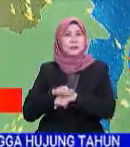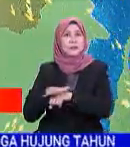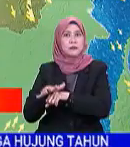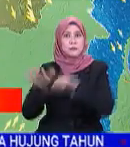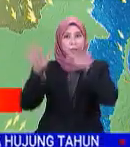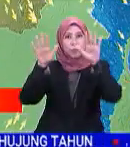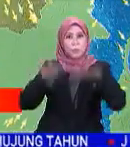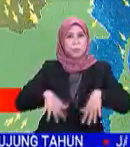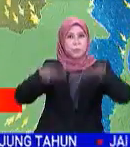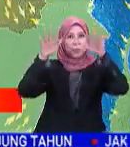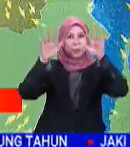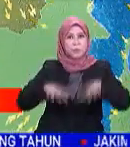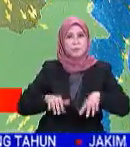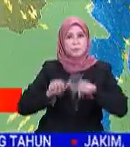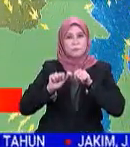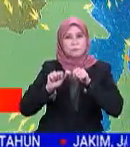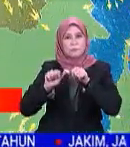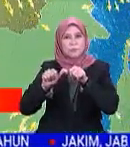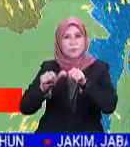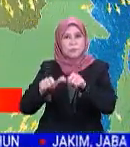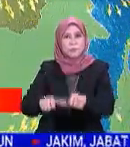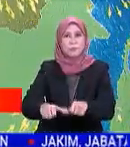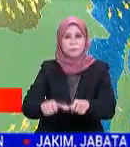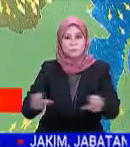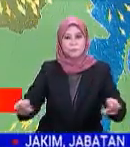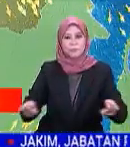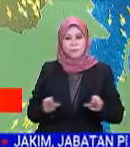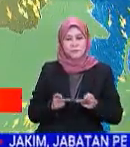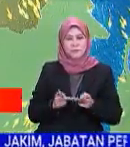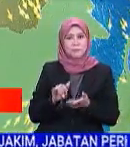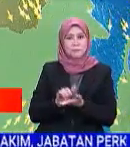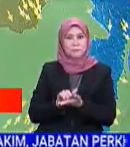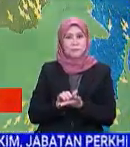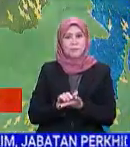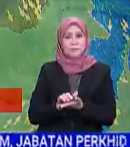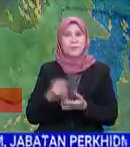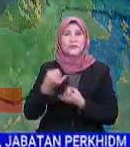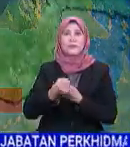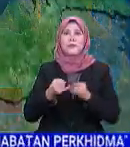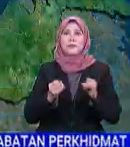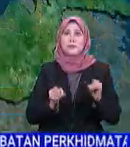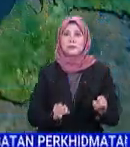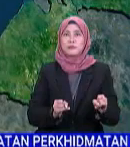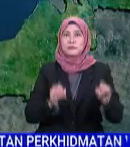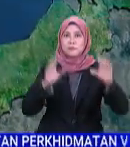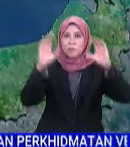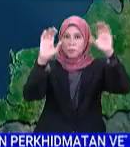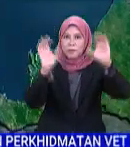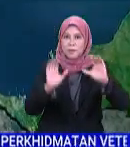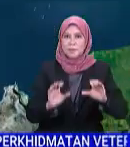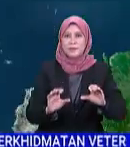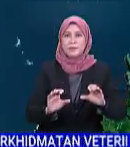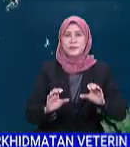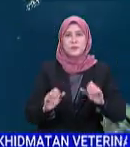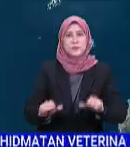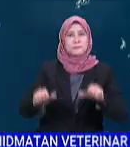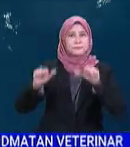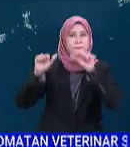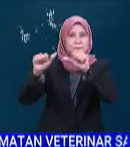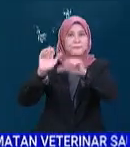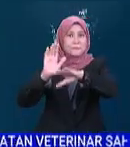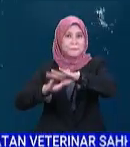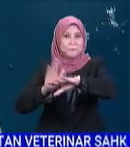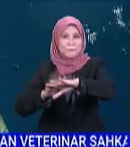keadaan hujan lebat berterusan di kawasan yang terbabit. Oleh itu, Jabatan Meteorologi Malaysia telah menaik taraf